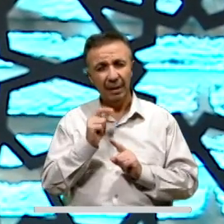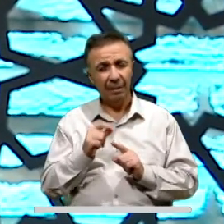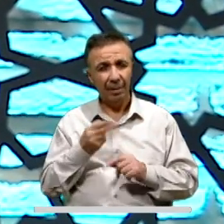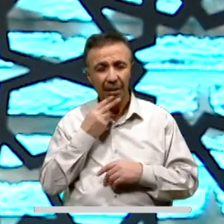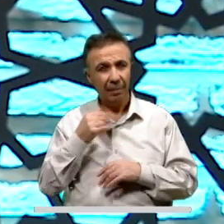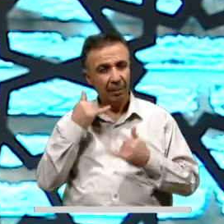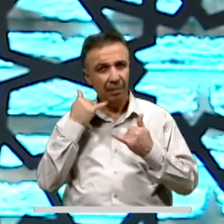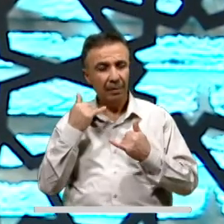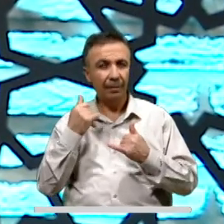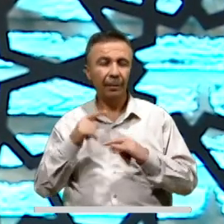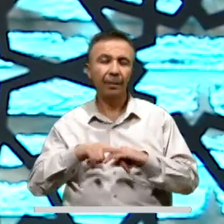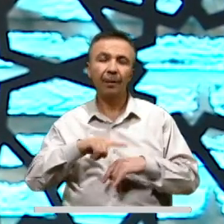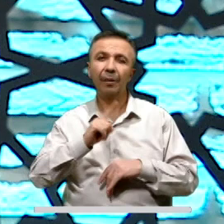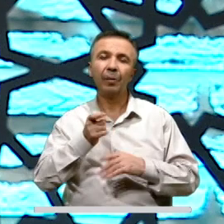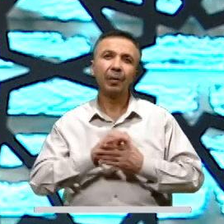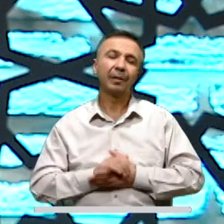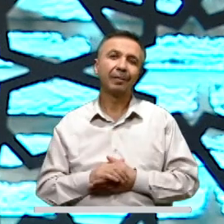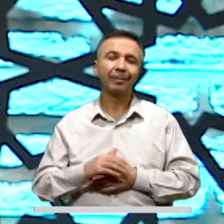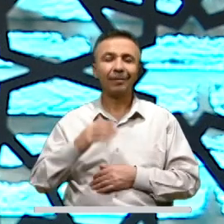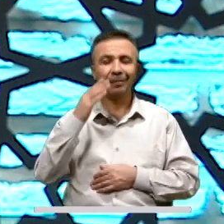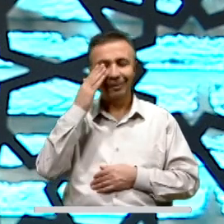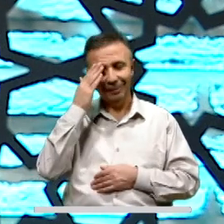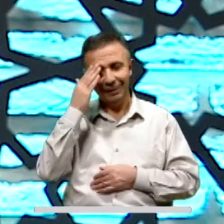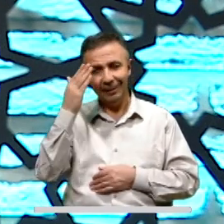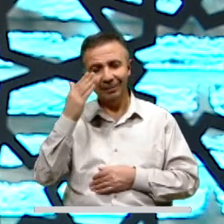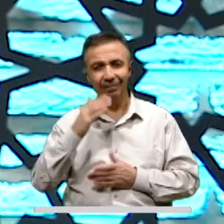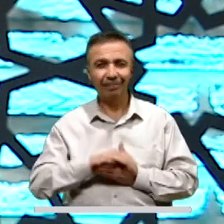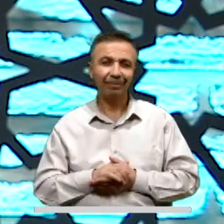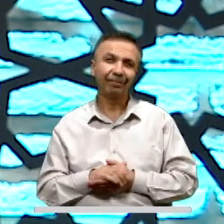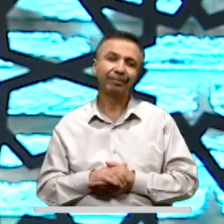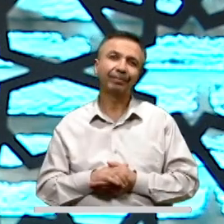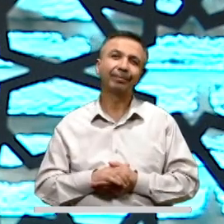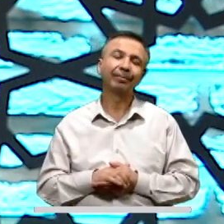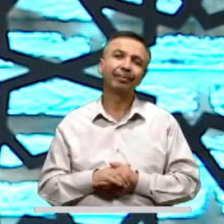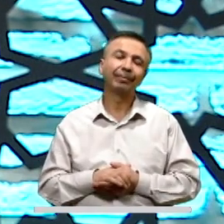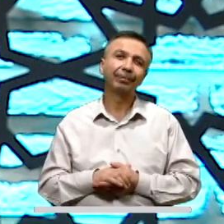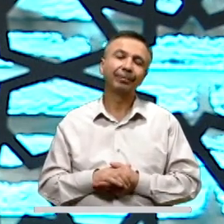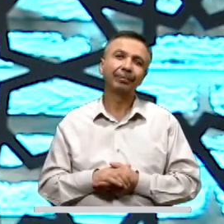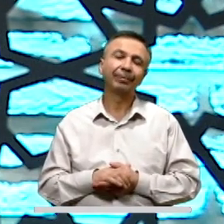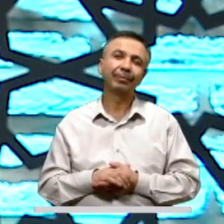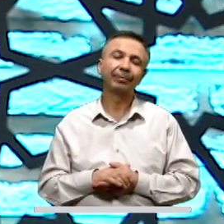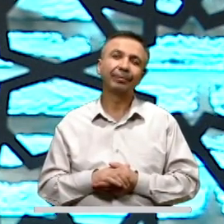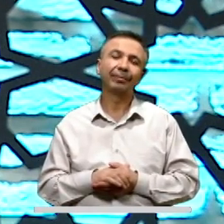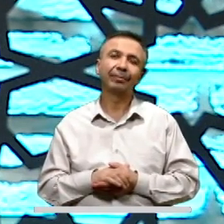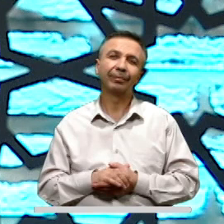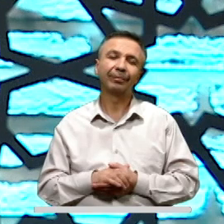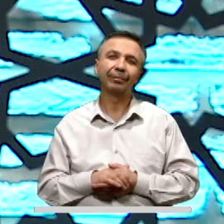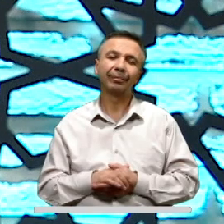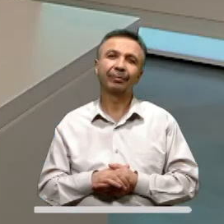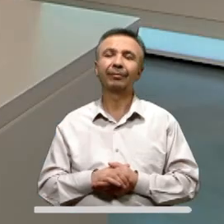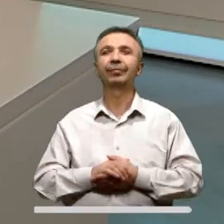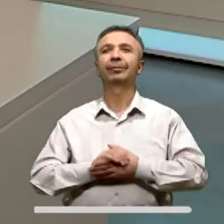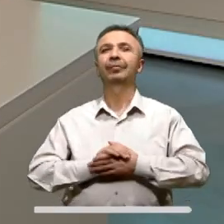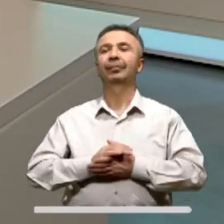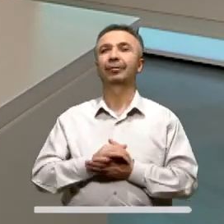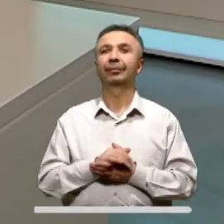geldiniz. Hoş bulduk. Selam aleyküm hocam. Ve aleyküm selam. Aleyküm selam. Televizyonun hayırlı sesini kapatmanız lazım ama.